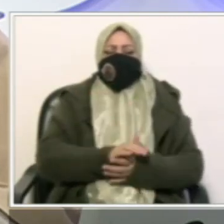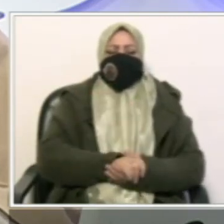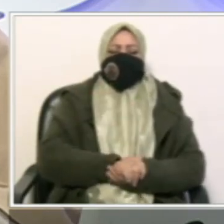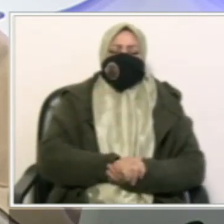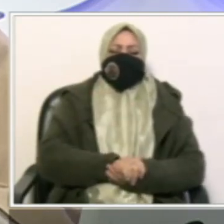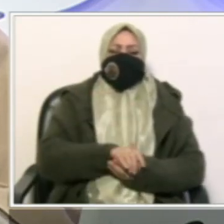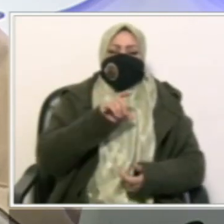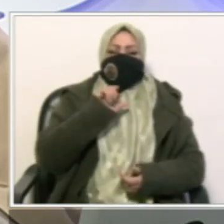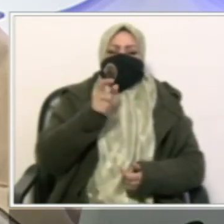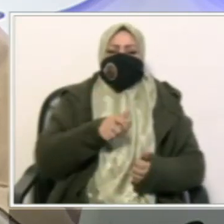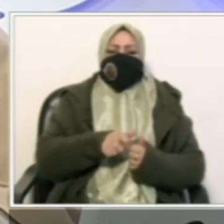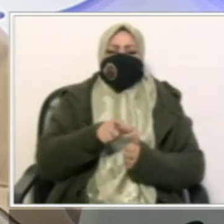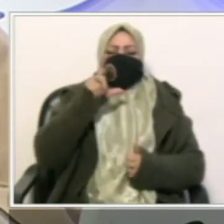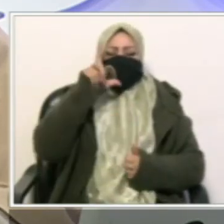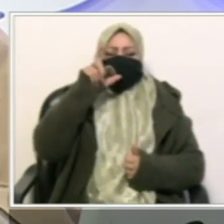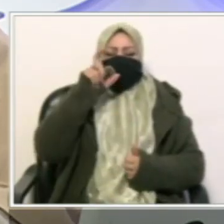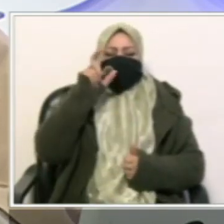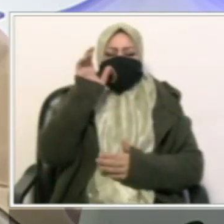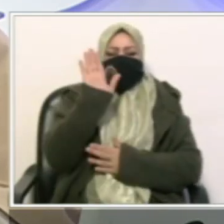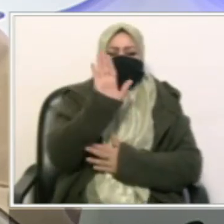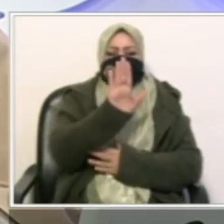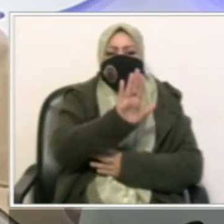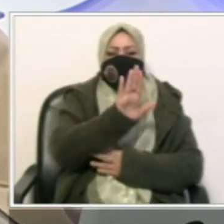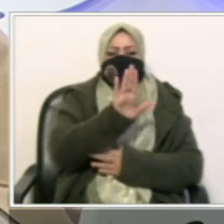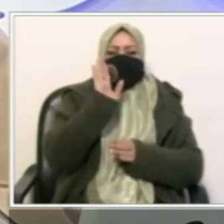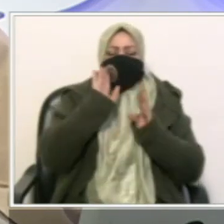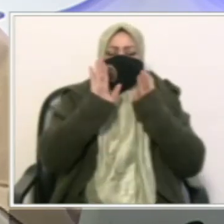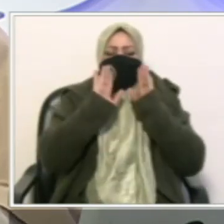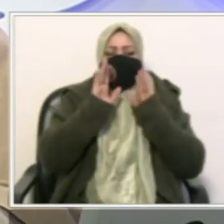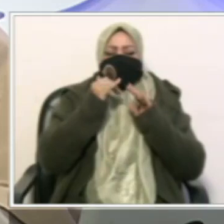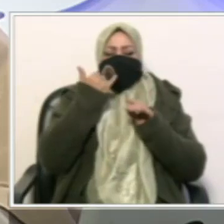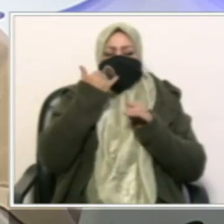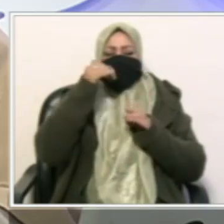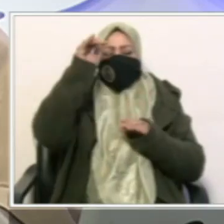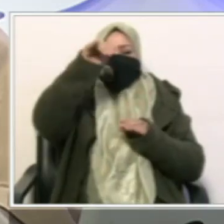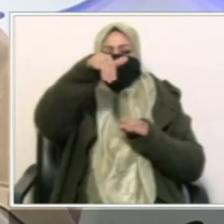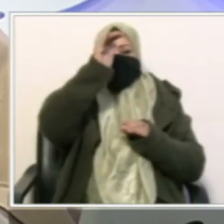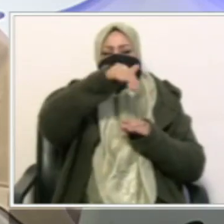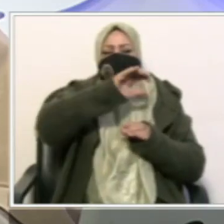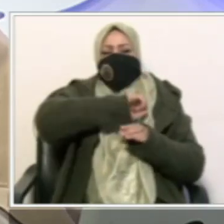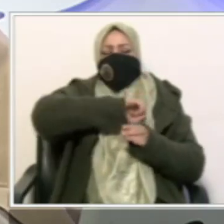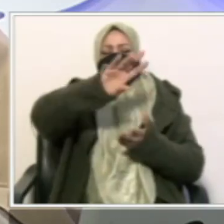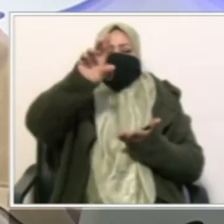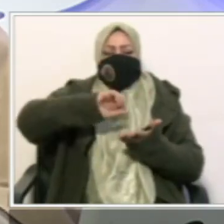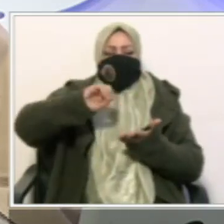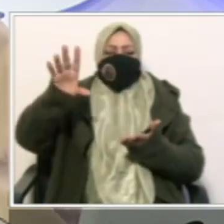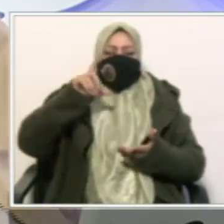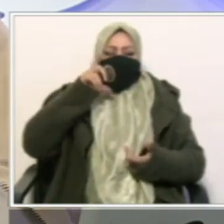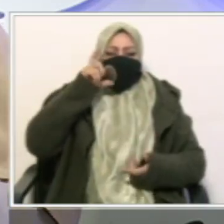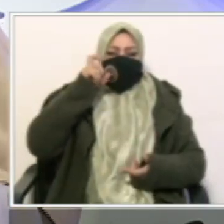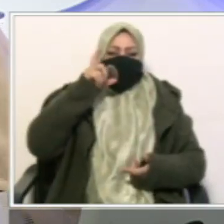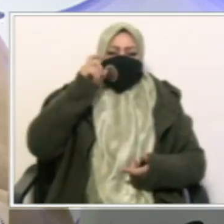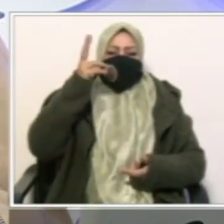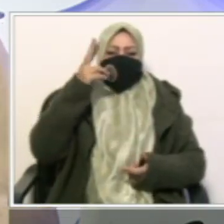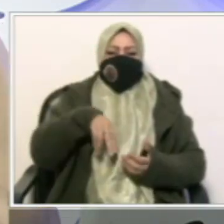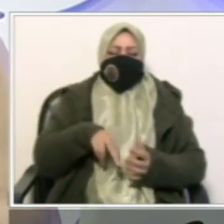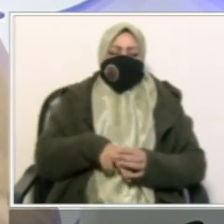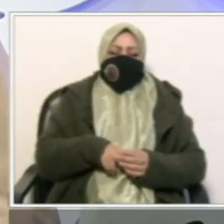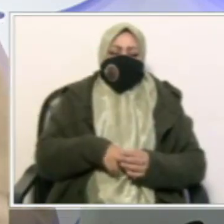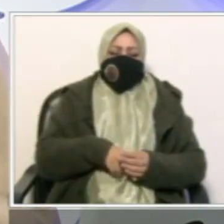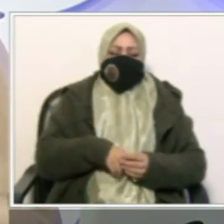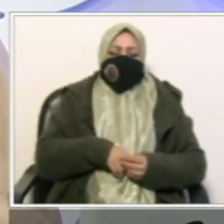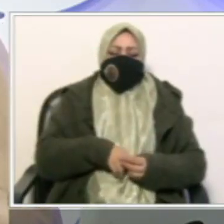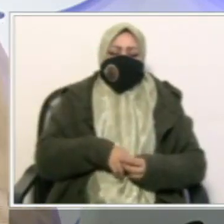في النقالات وفي المواقع، وقد البعض منها تكون مظلومة يعني بسبب هذا الفوتوشوب